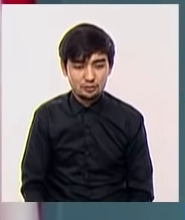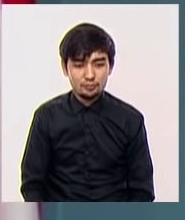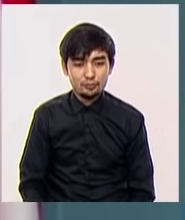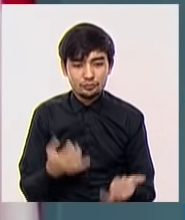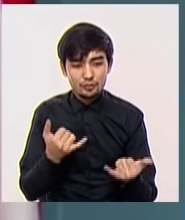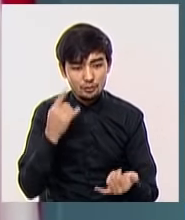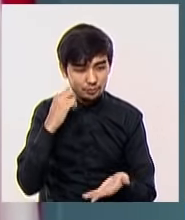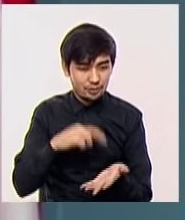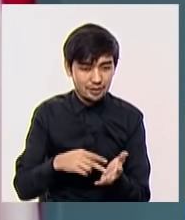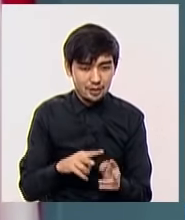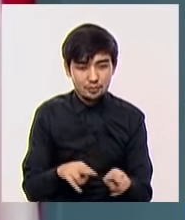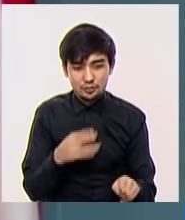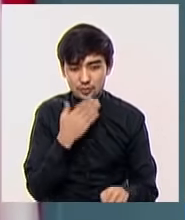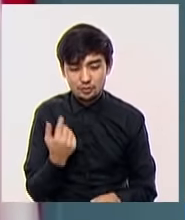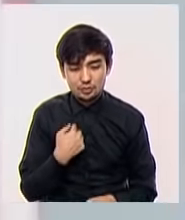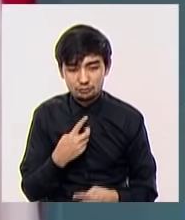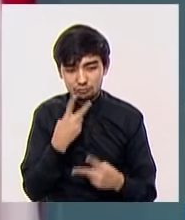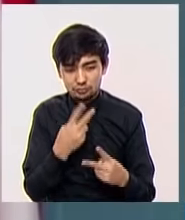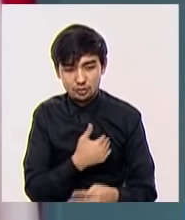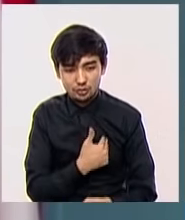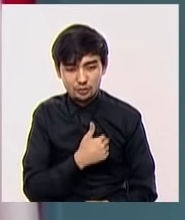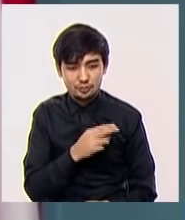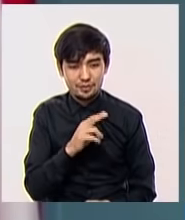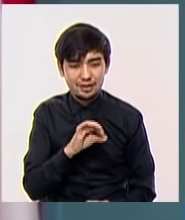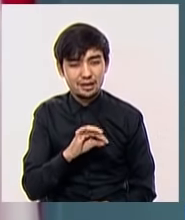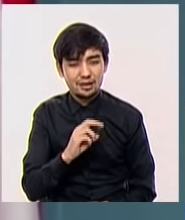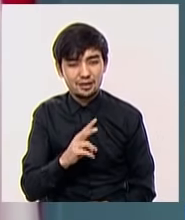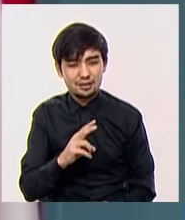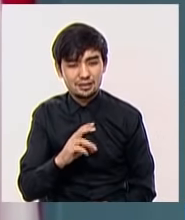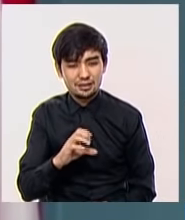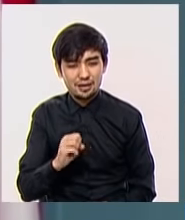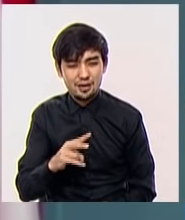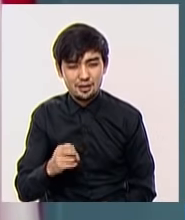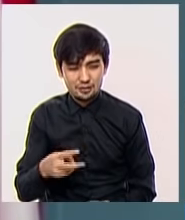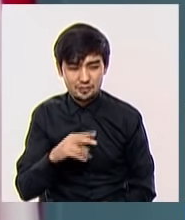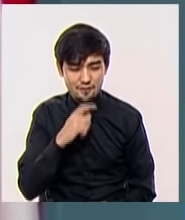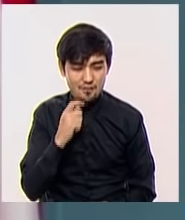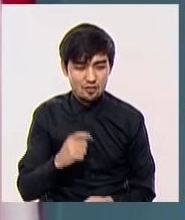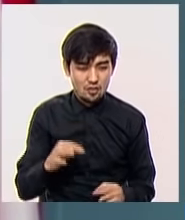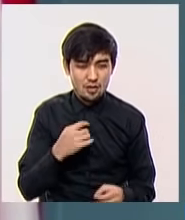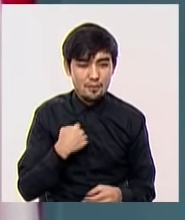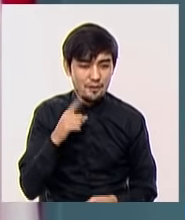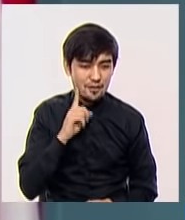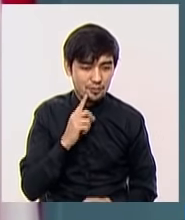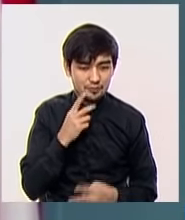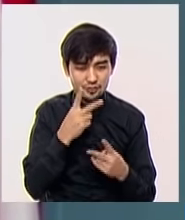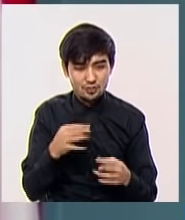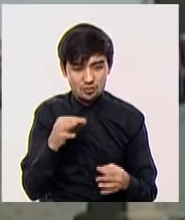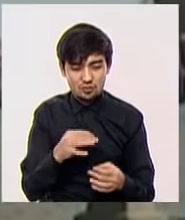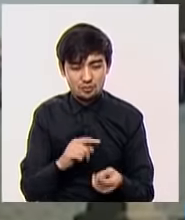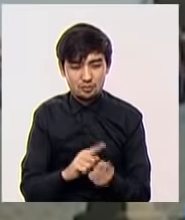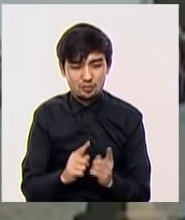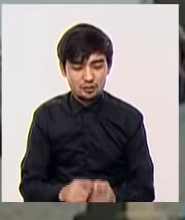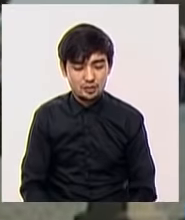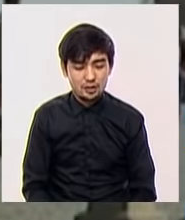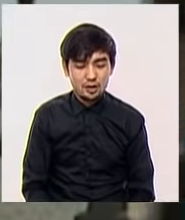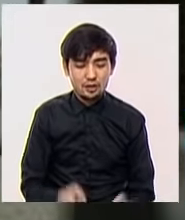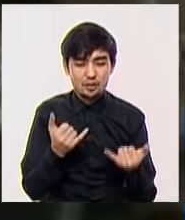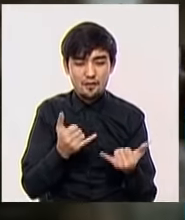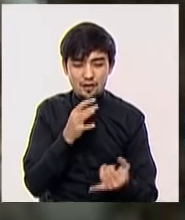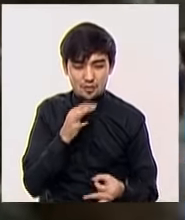для начала мы хотим увидеть где эскалацию это означает окончательный отвод войск но пока мы видим ровно обратное тем